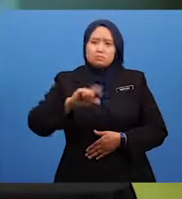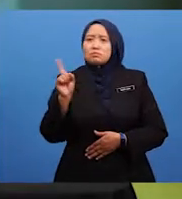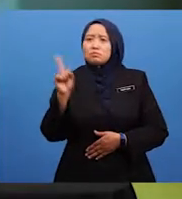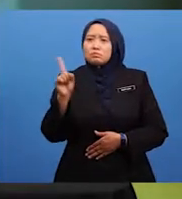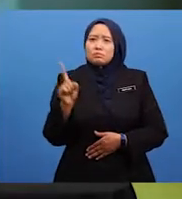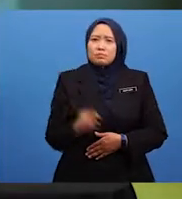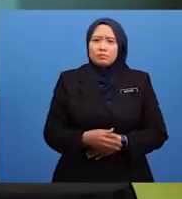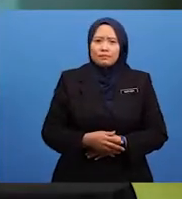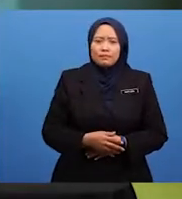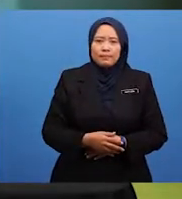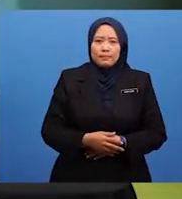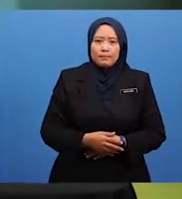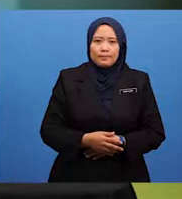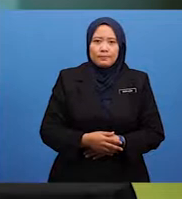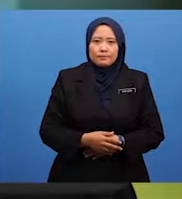Kenapa?